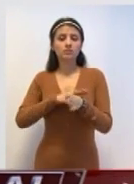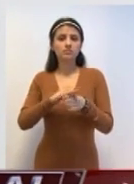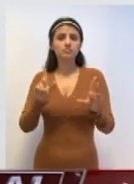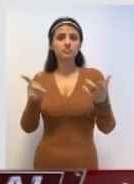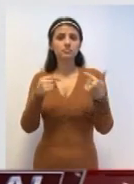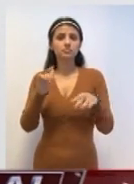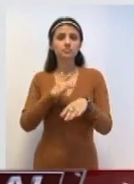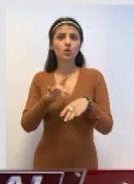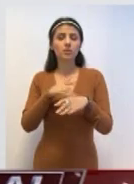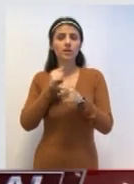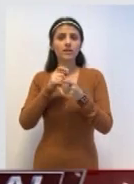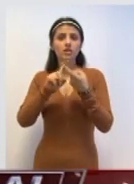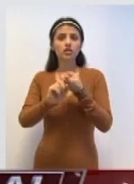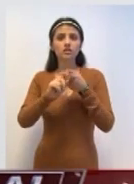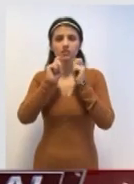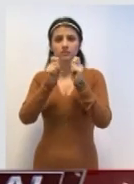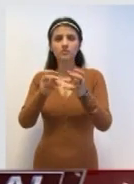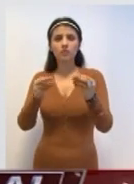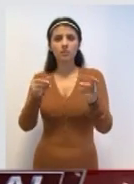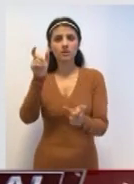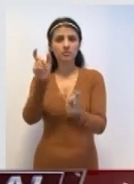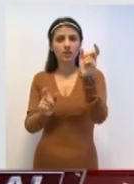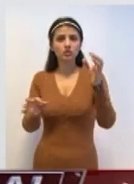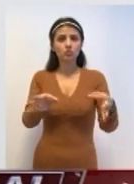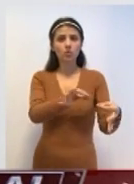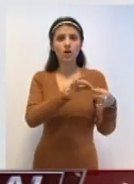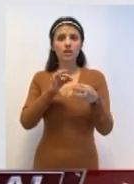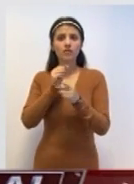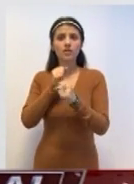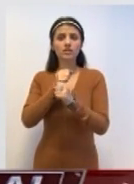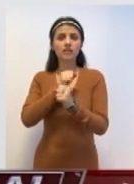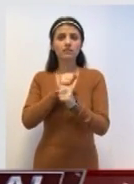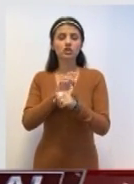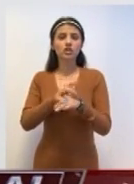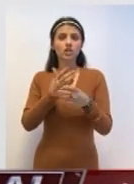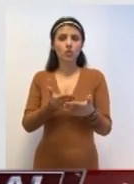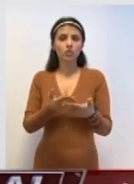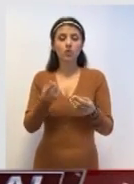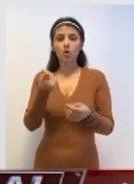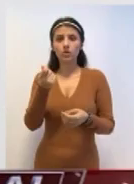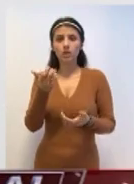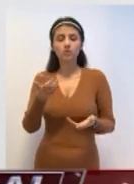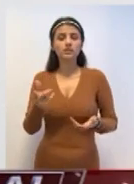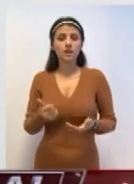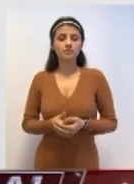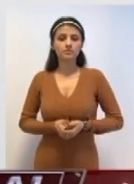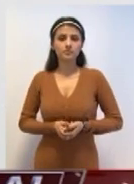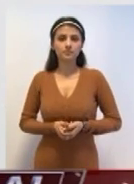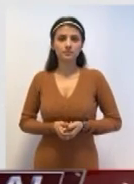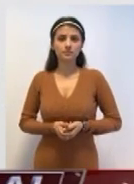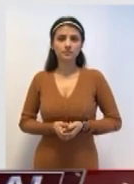cu ocazia administrării probelor referitoare la aceste denunțe formulate de persoane care au beneficiat de servicii medicale.